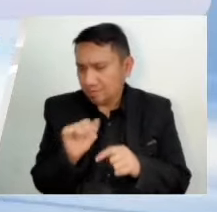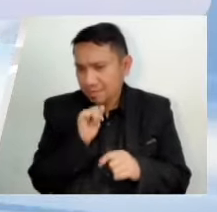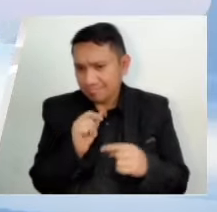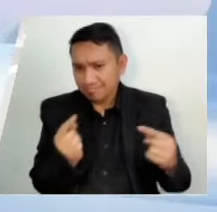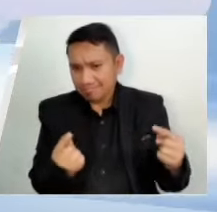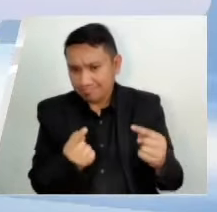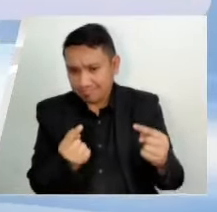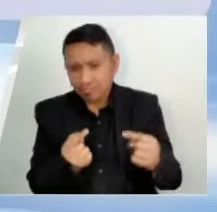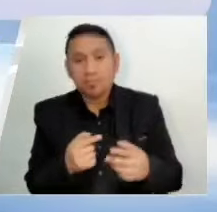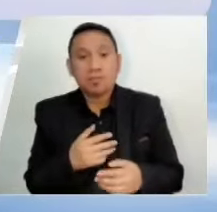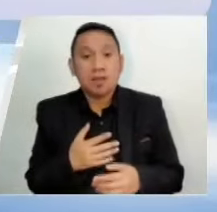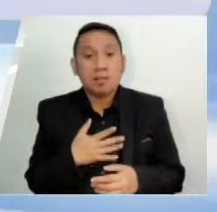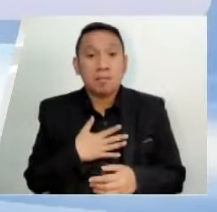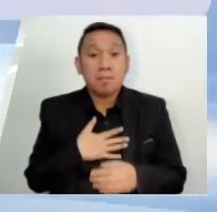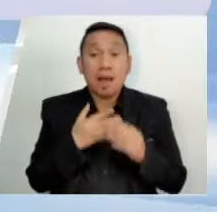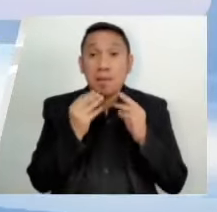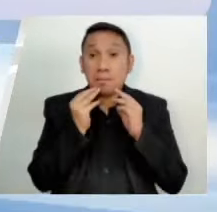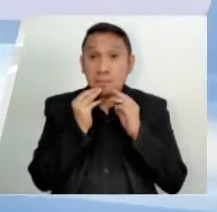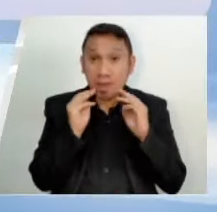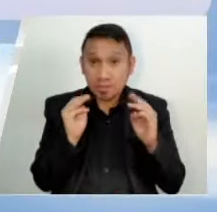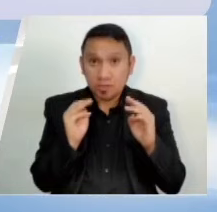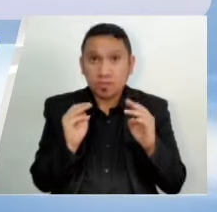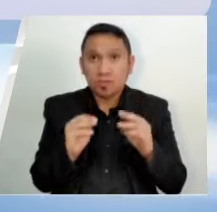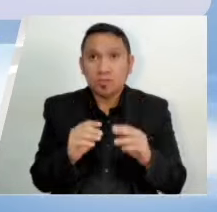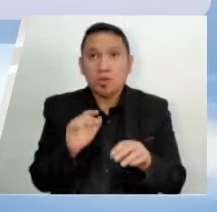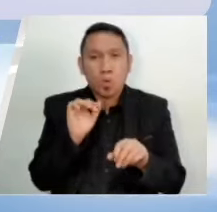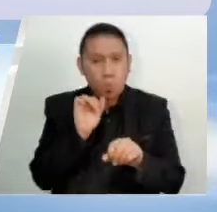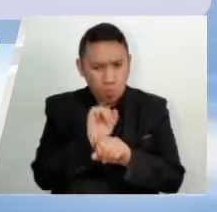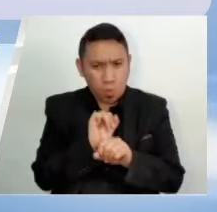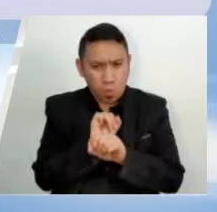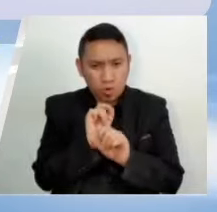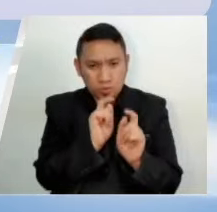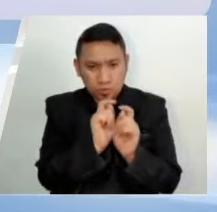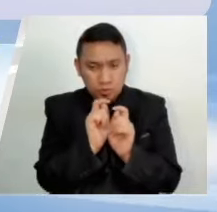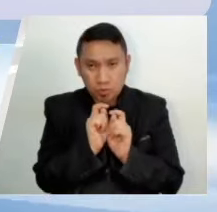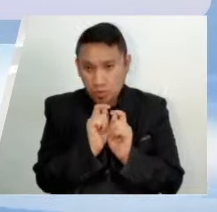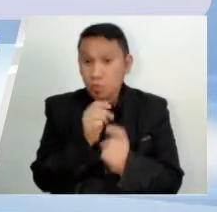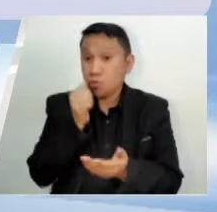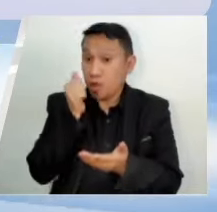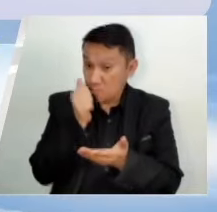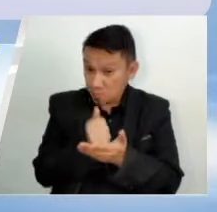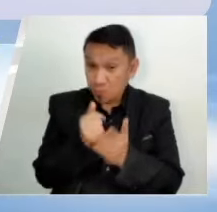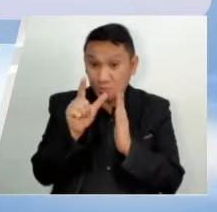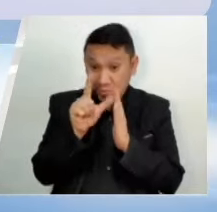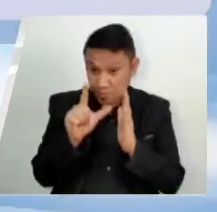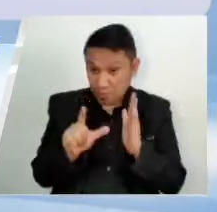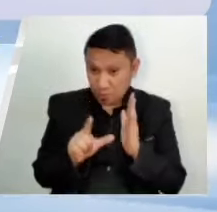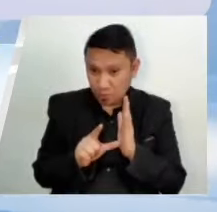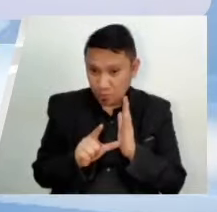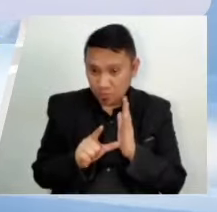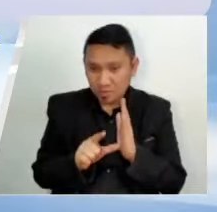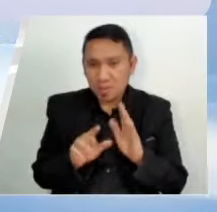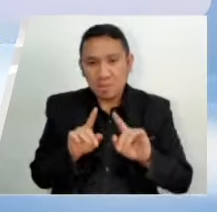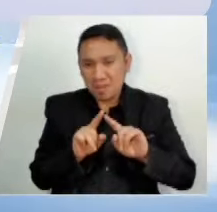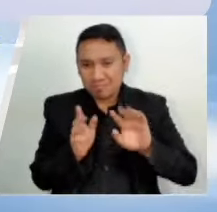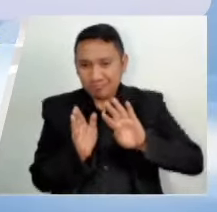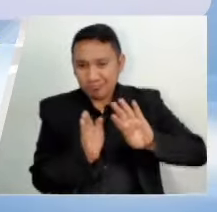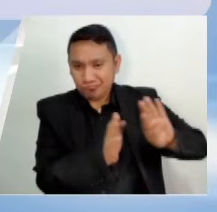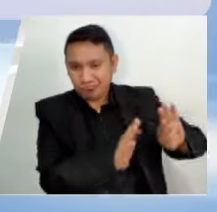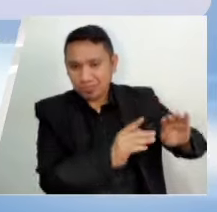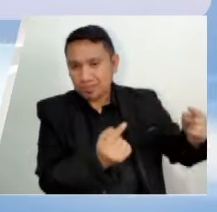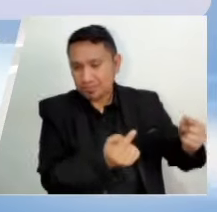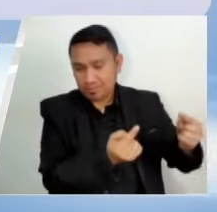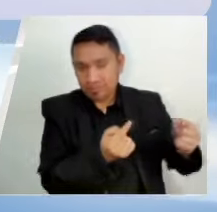the day of hearts, work together to pass legislation for our people at isang tabi muna namin yung away. Sabi ni